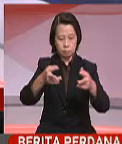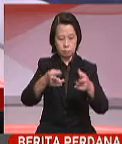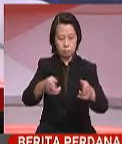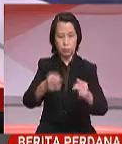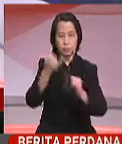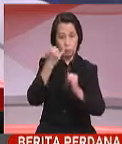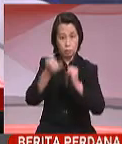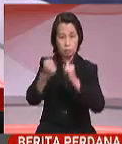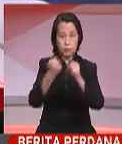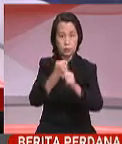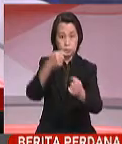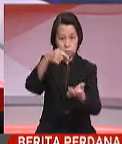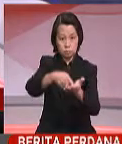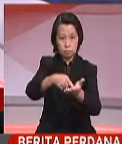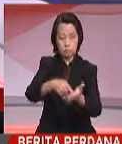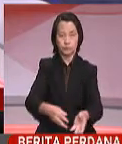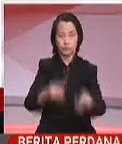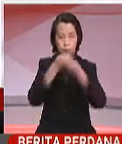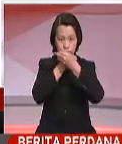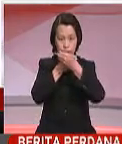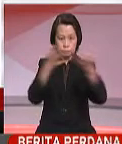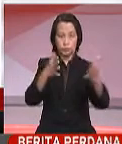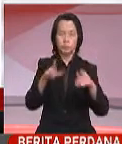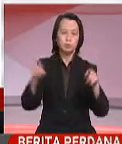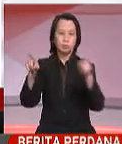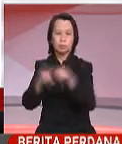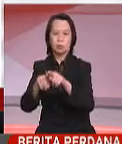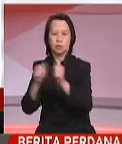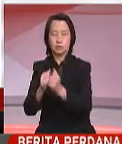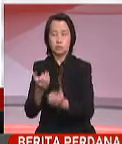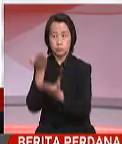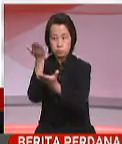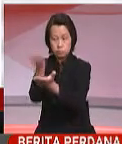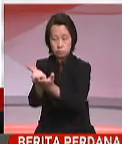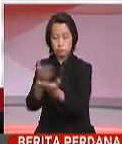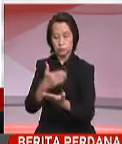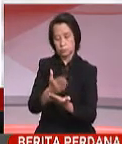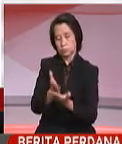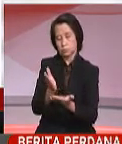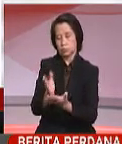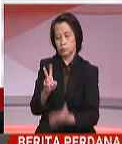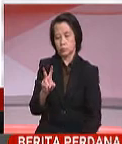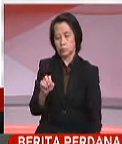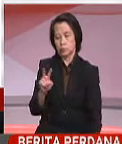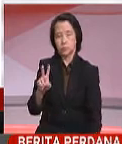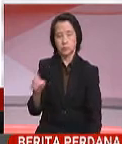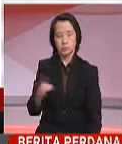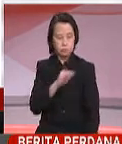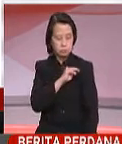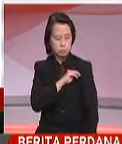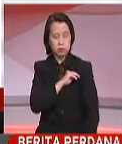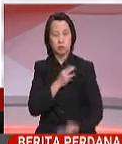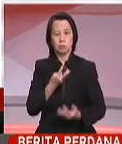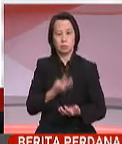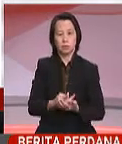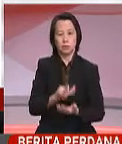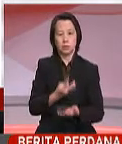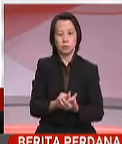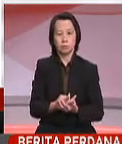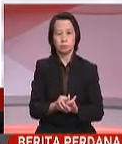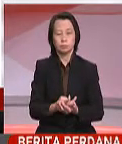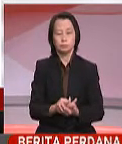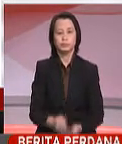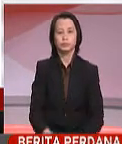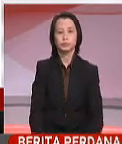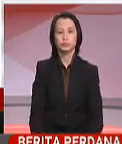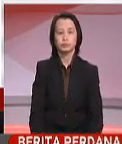akhir tahun ini pengumuman berkenaan adalah selari dengan pembentangan belanjawan 2021 oleh menteri kewangan Tengku Datuk Seri zafrul